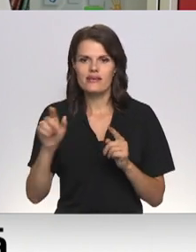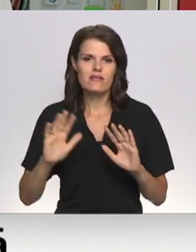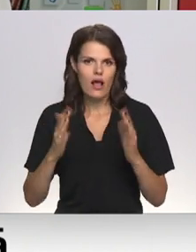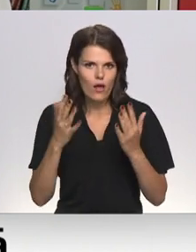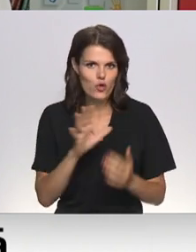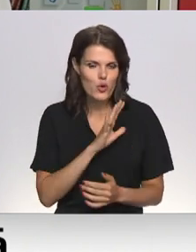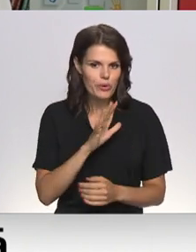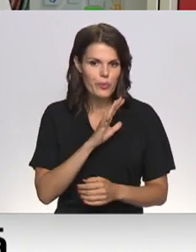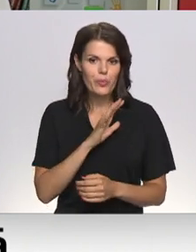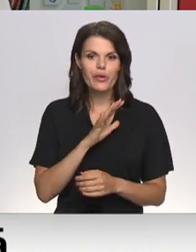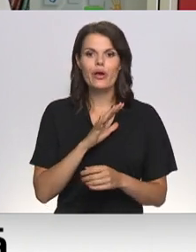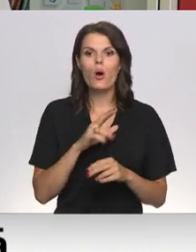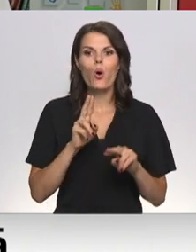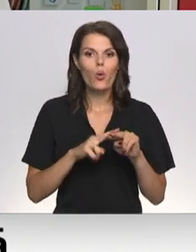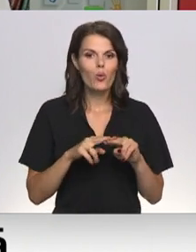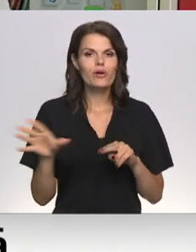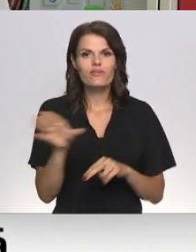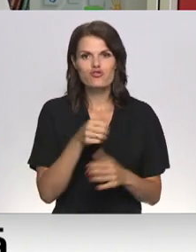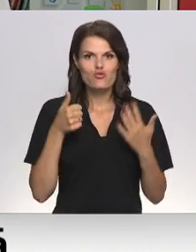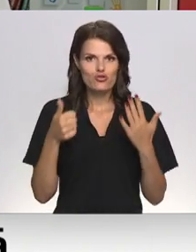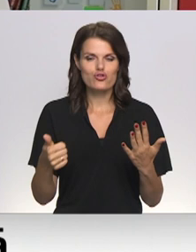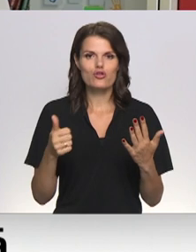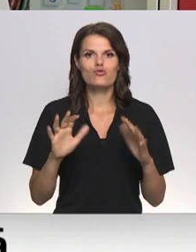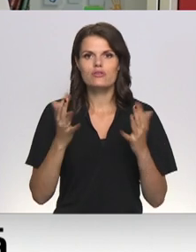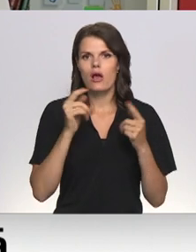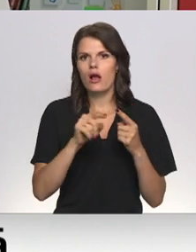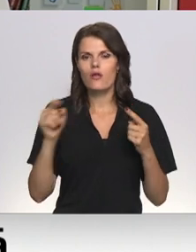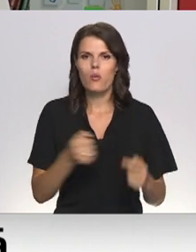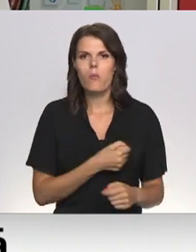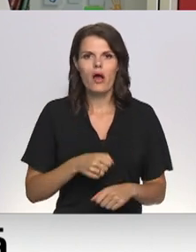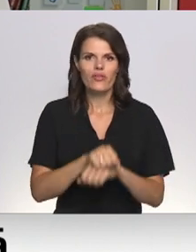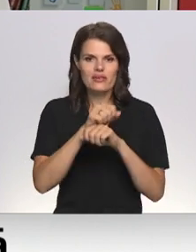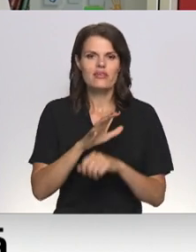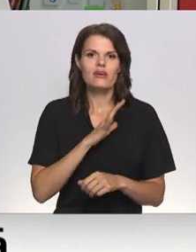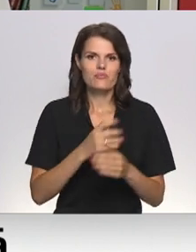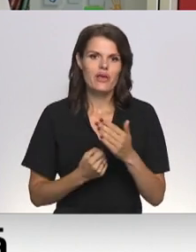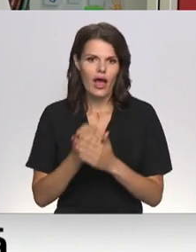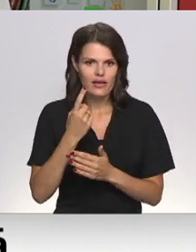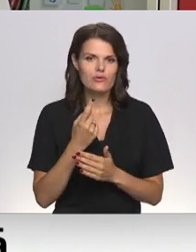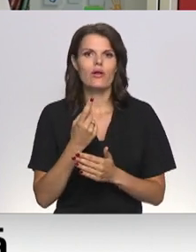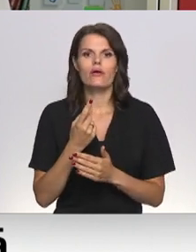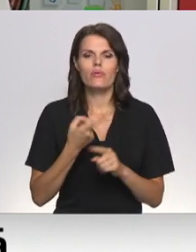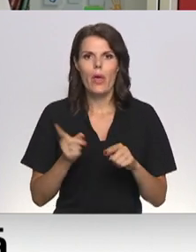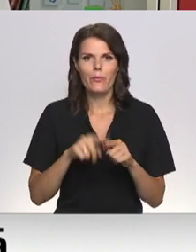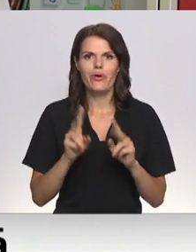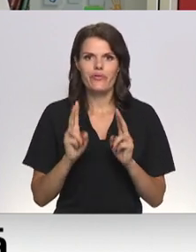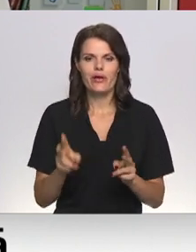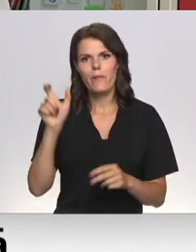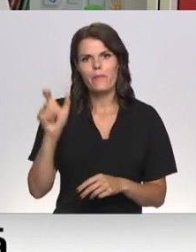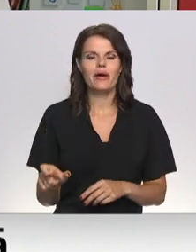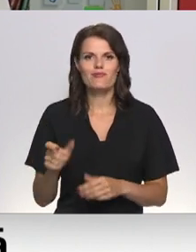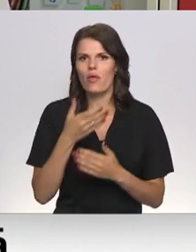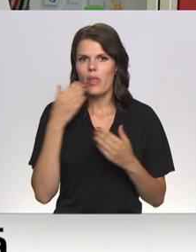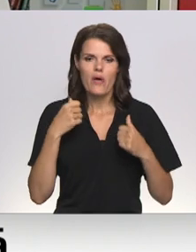Un visos 6 gadījumos bada streiks bija izraisīts tāpēc, ka personas